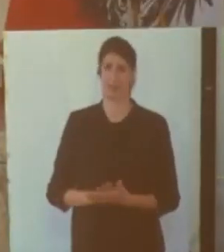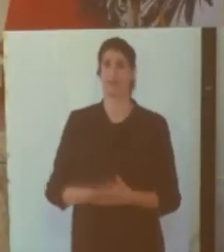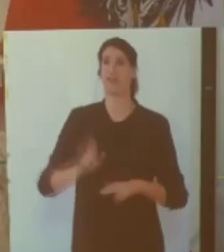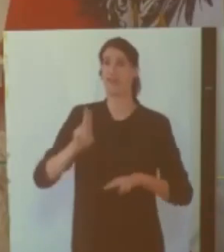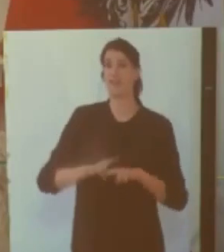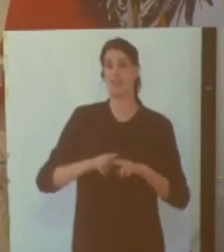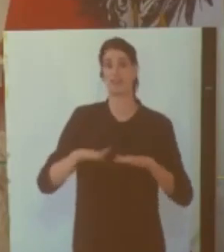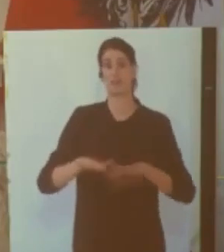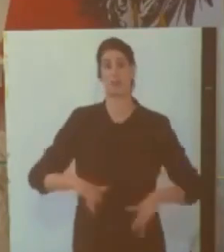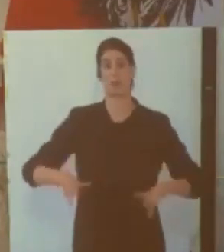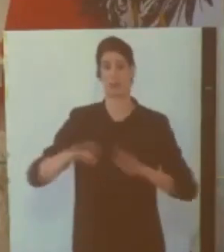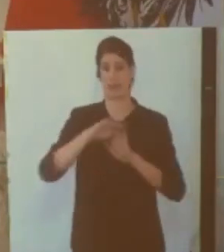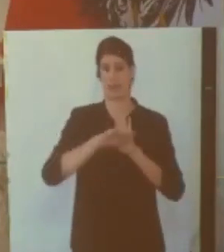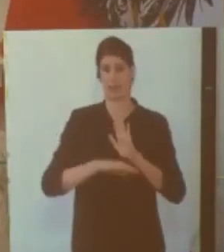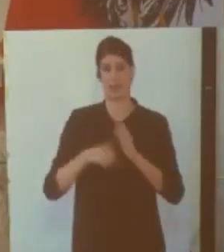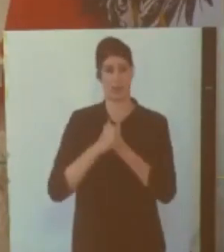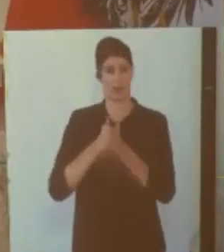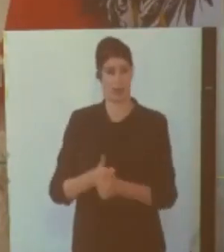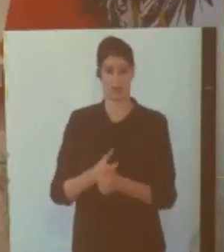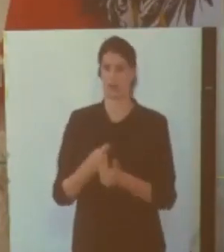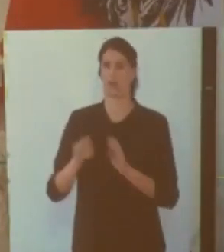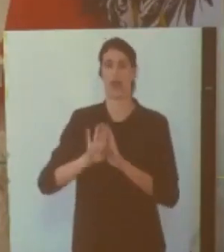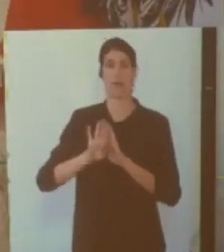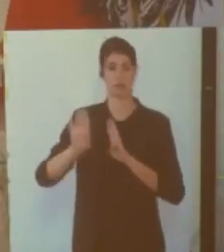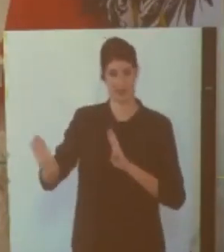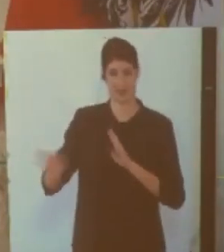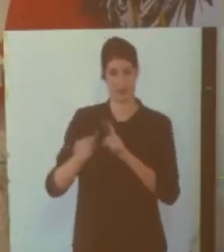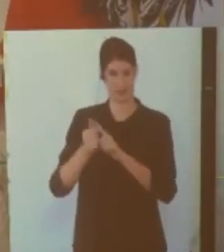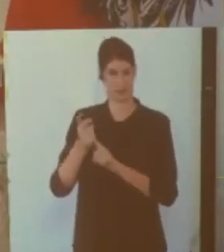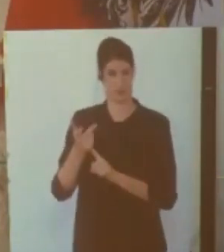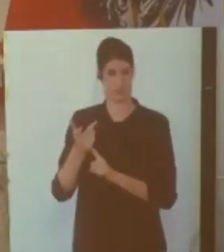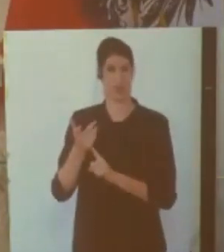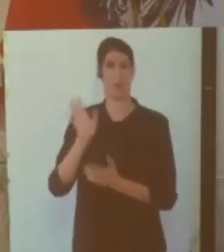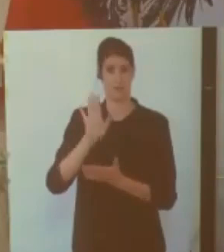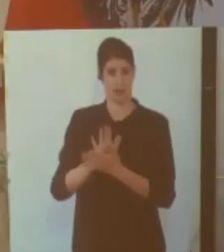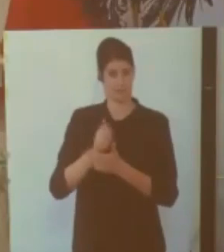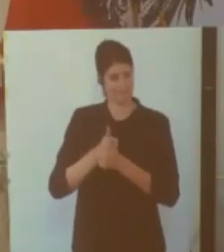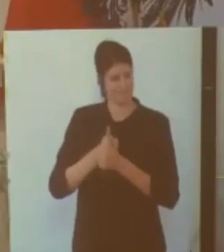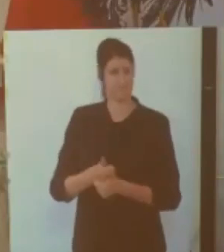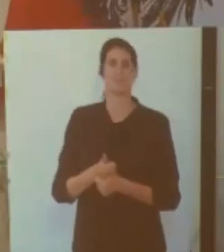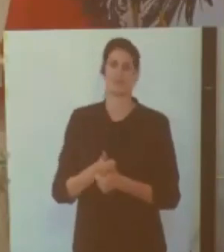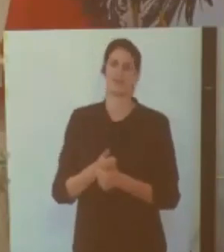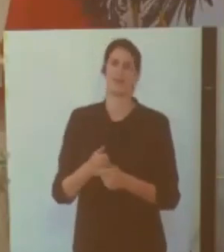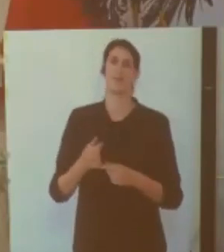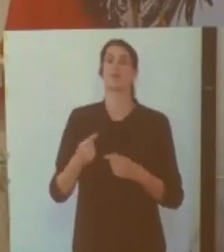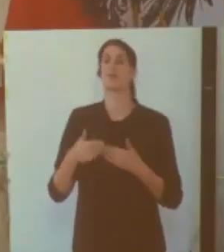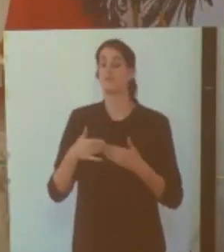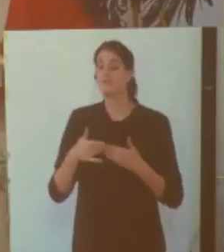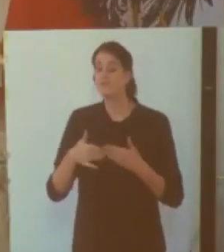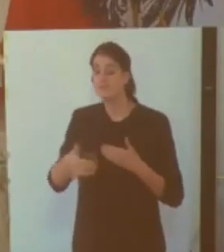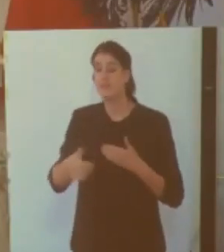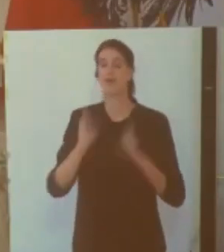einhalten, insbesondere das Abstand halten, dann können wir auch diese herausfordernden Monate, die vor uns liegen,